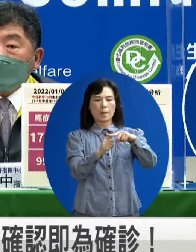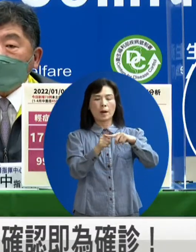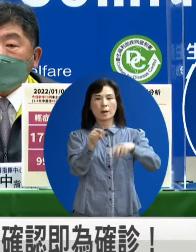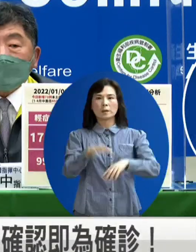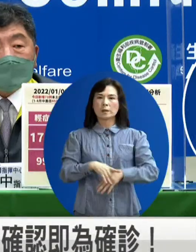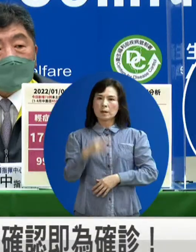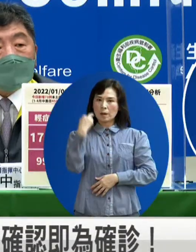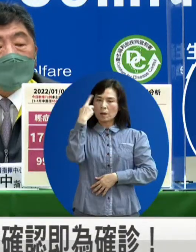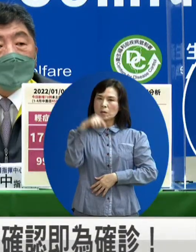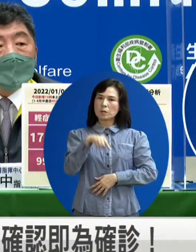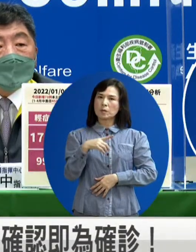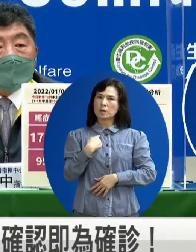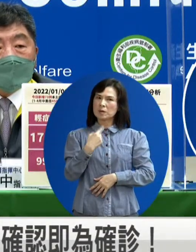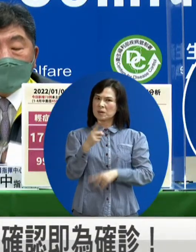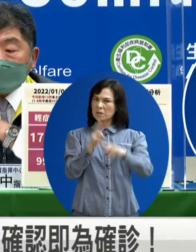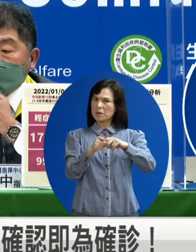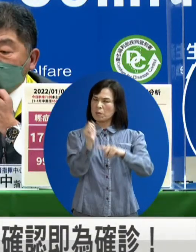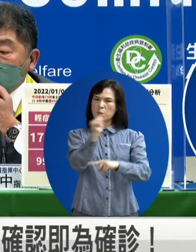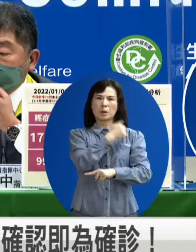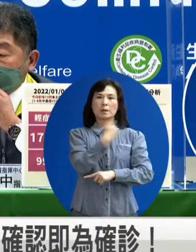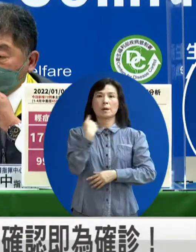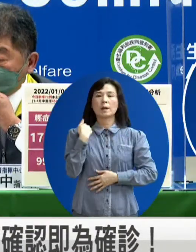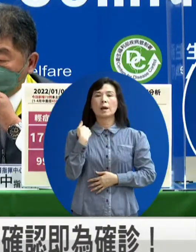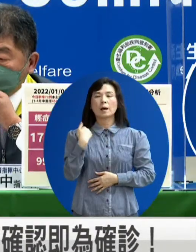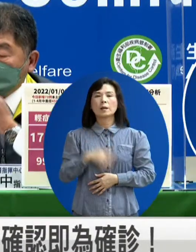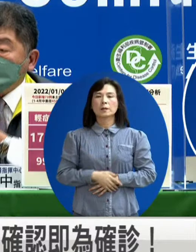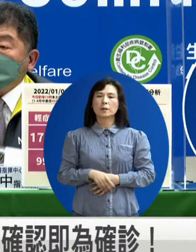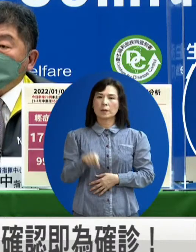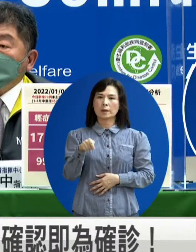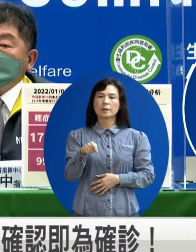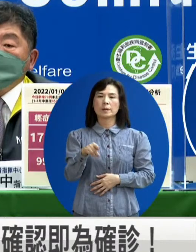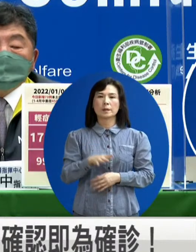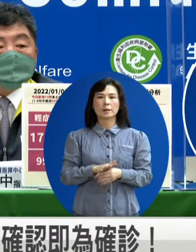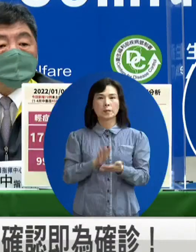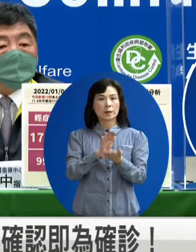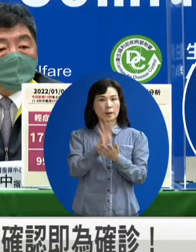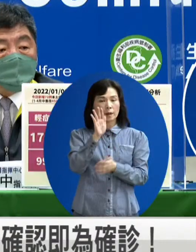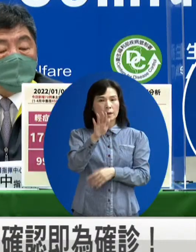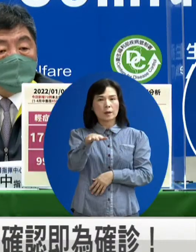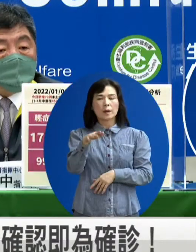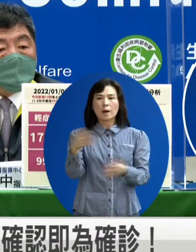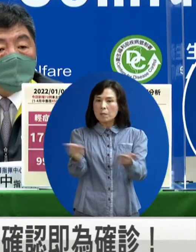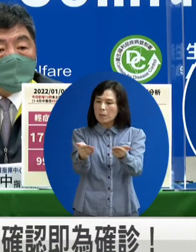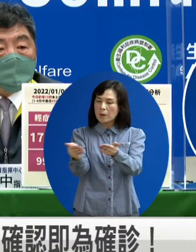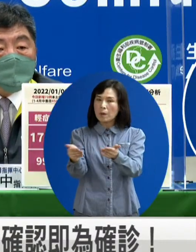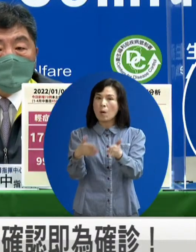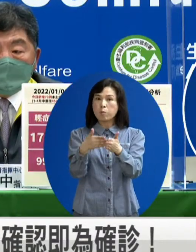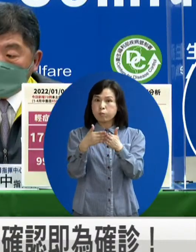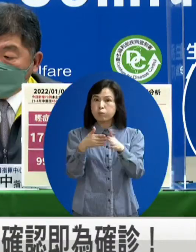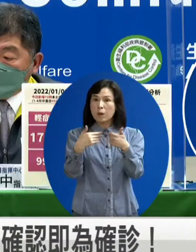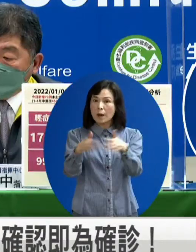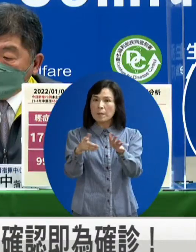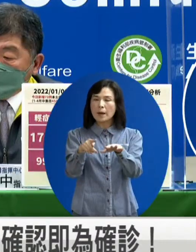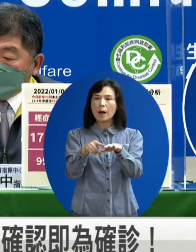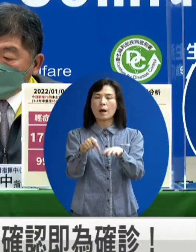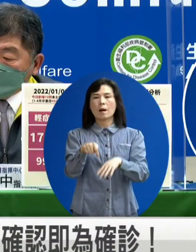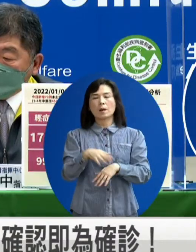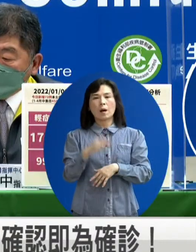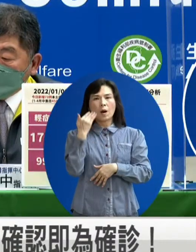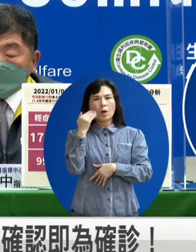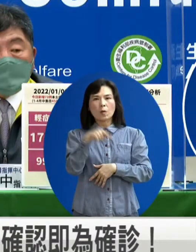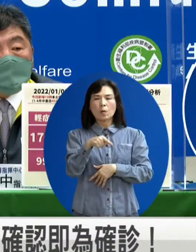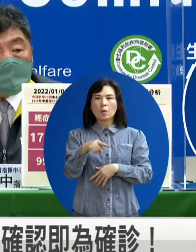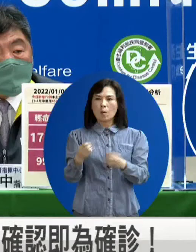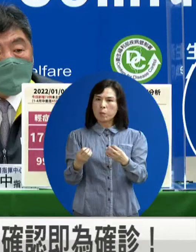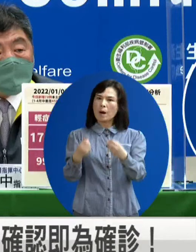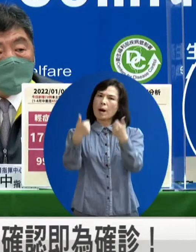应该的可能性很低，那因为这还是有相距后来的一个治疗的一个必要性，如果没有办法有